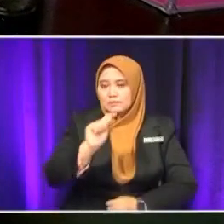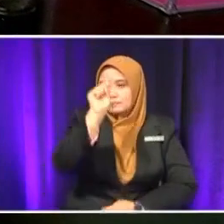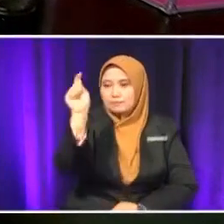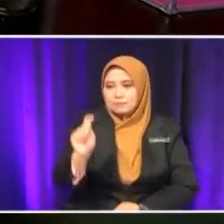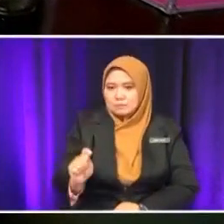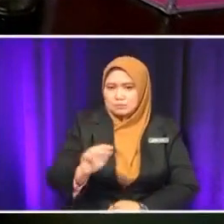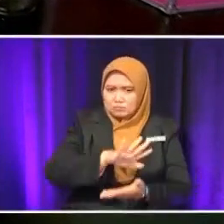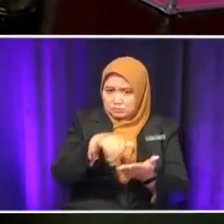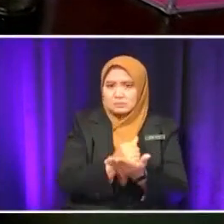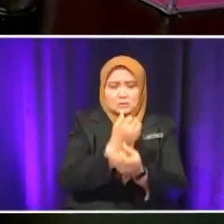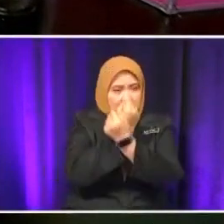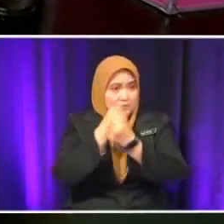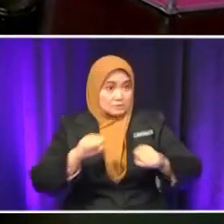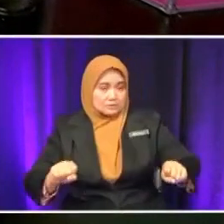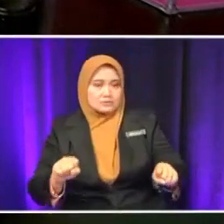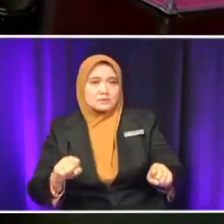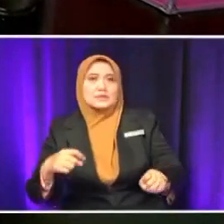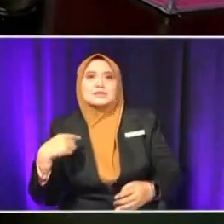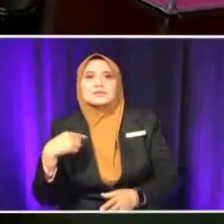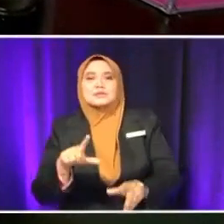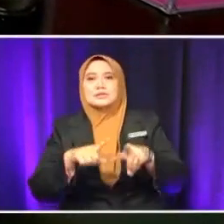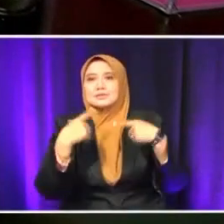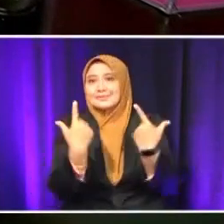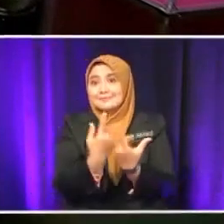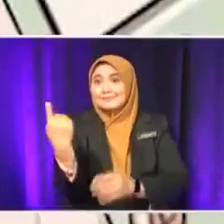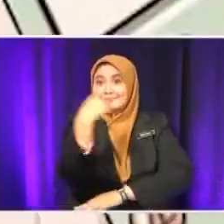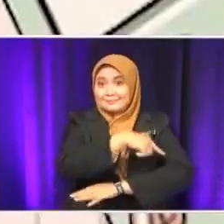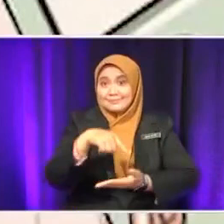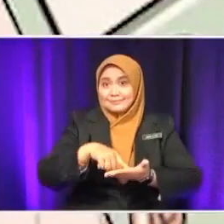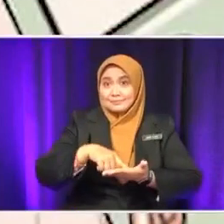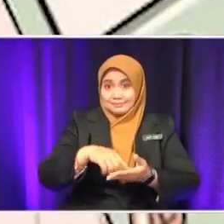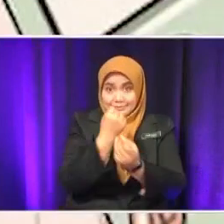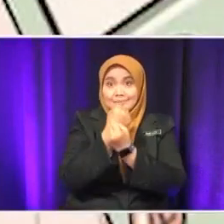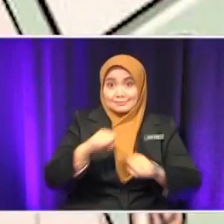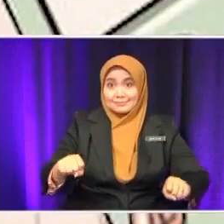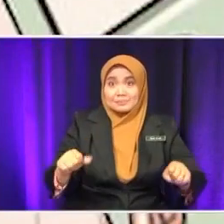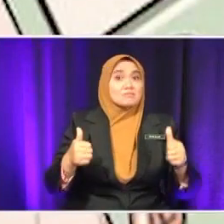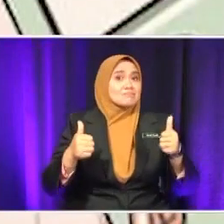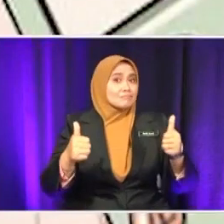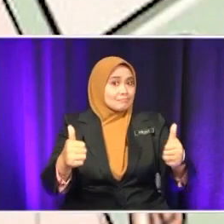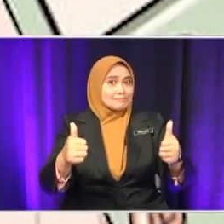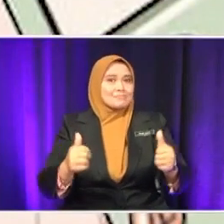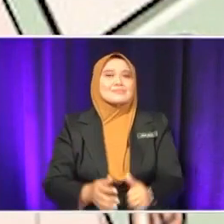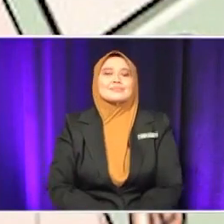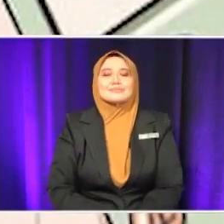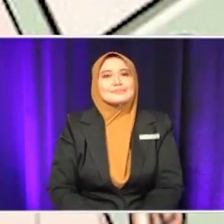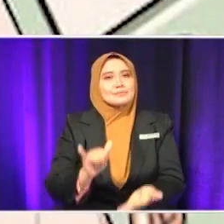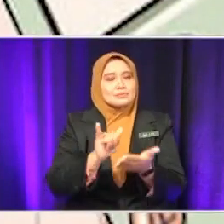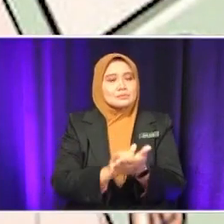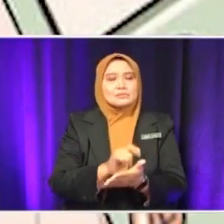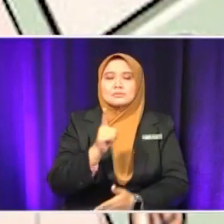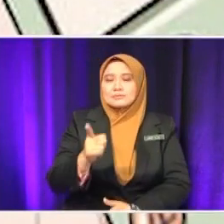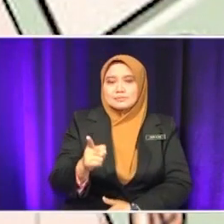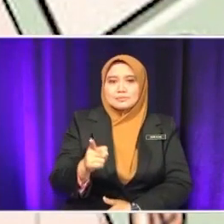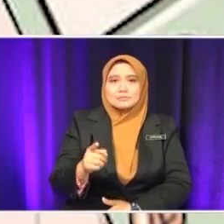semua dah sedia tak untuk kelas kita hari ini? Kalau dah sedia boleh tunjuk double thumbs up. Itu dia. Okey, baiklah